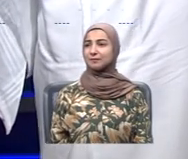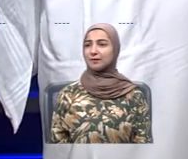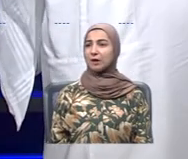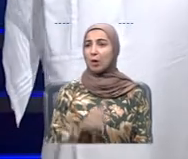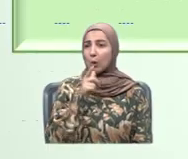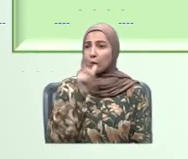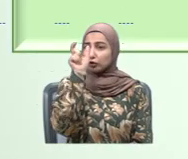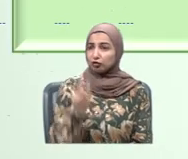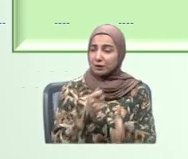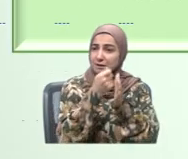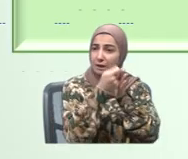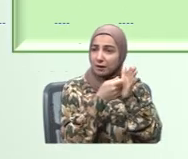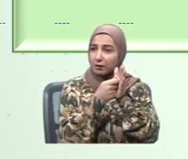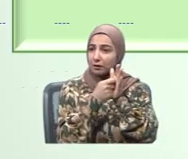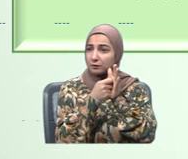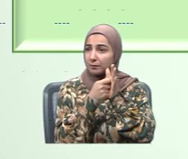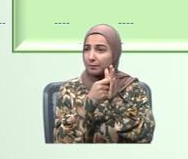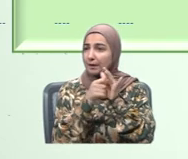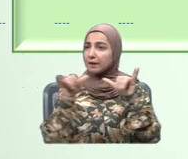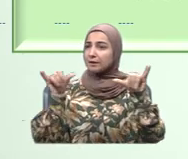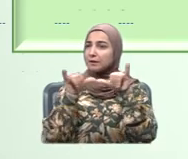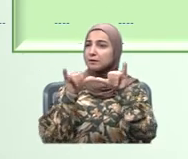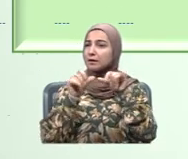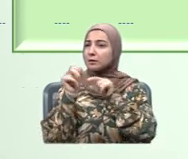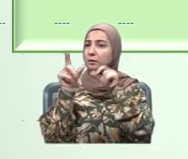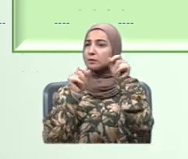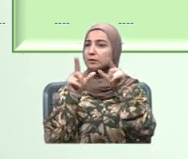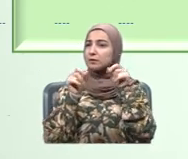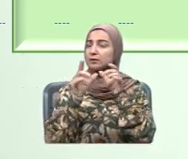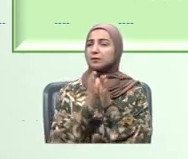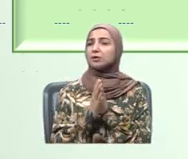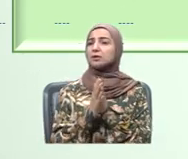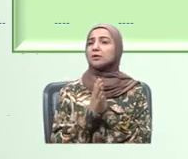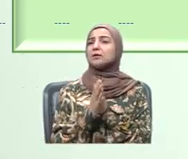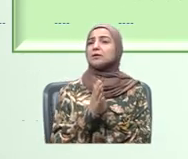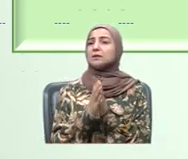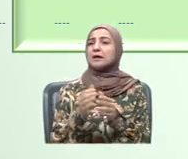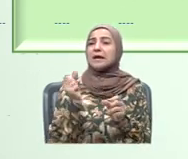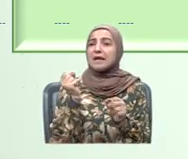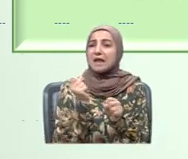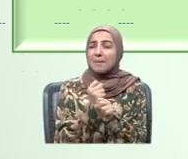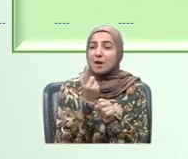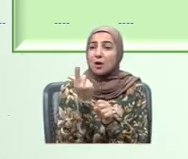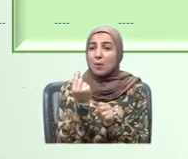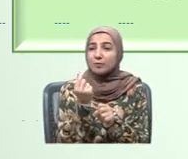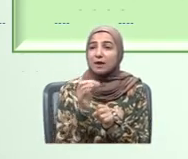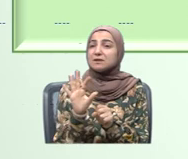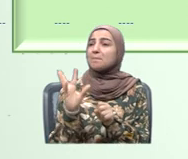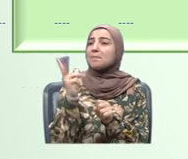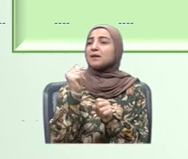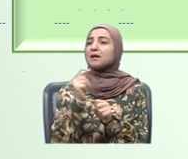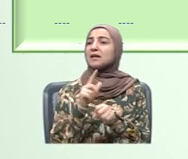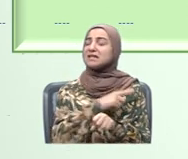يقول أن الإنترنت ساعدت الكاتب على اكتشاف أن جودة العمل لا ترتبط باسم